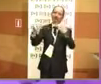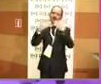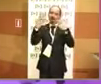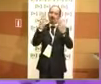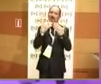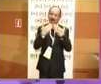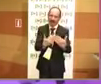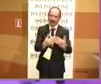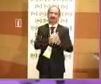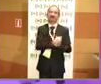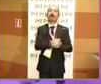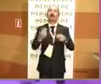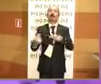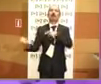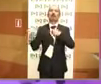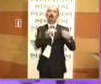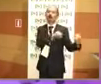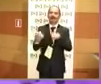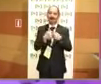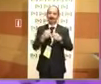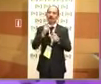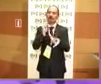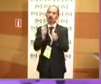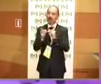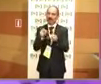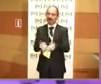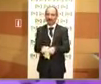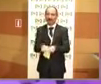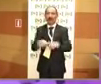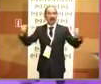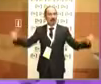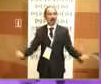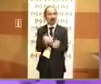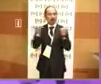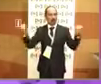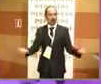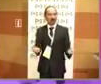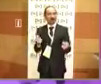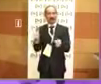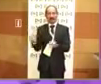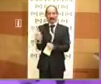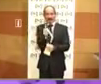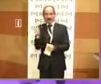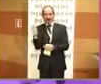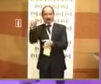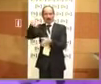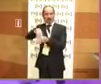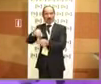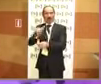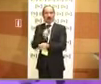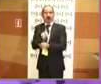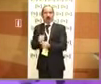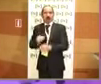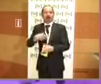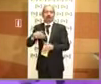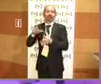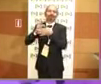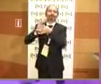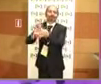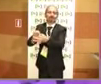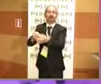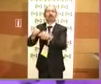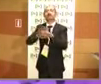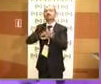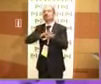Parlamento, però a una battaglia politica. La propaganda è l'isolamento autoreferenziale e borioso che non sposta